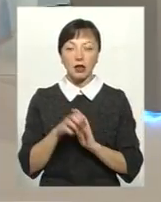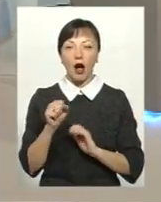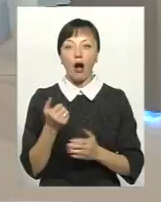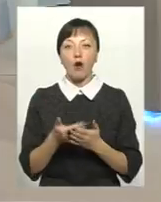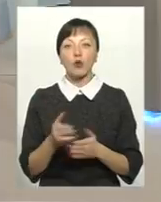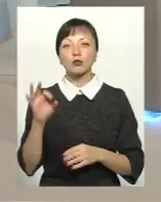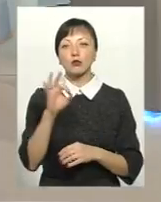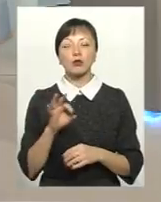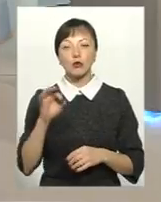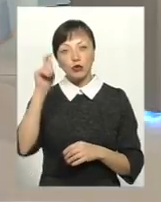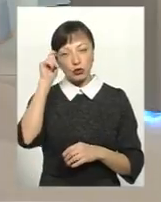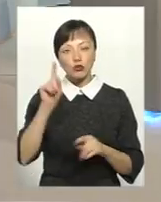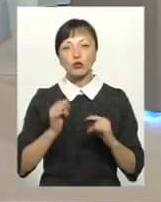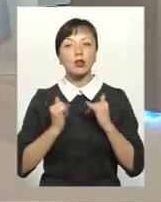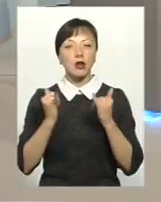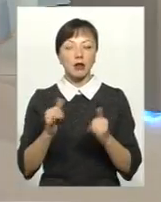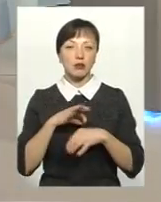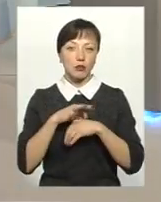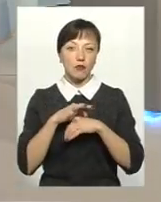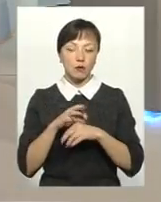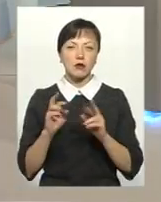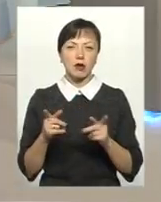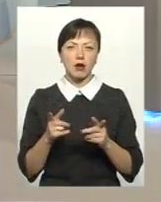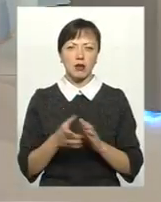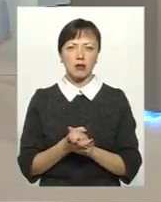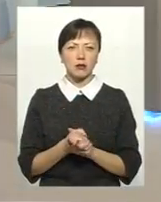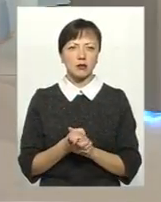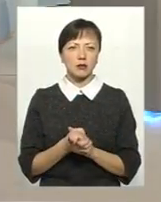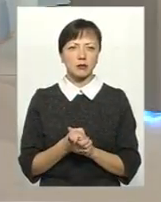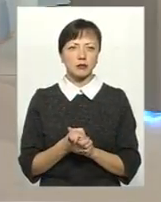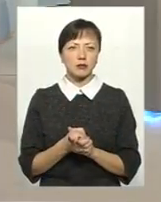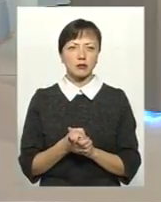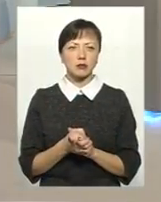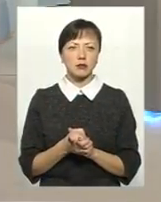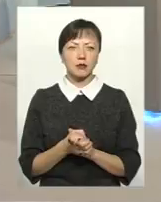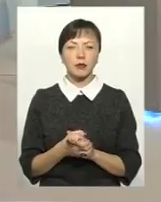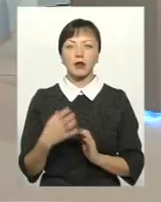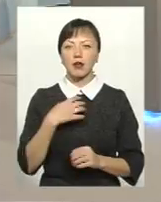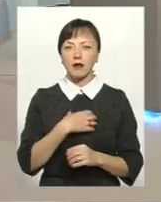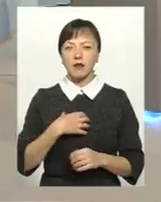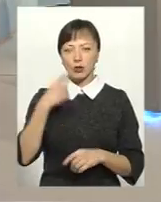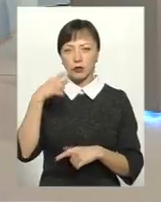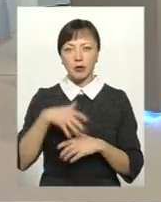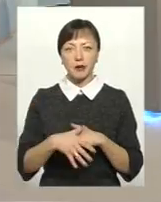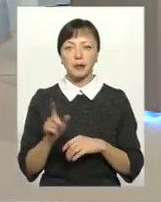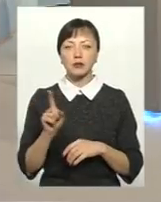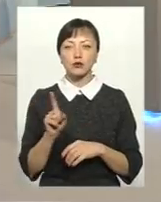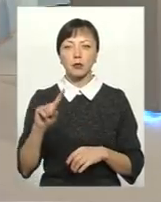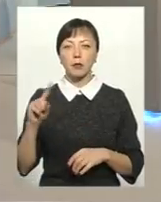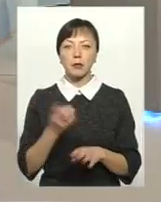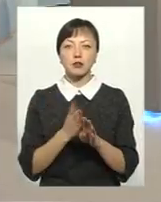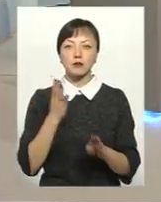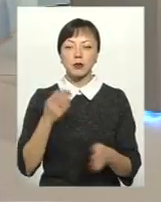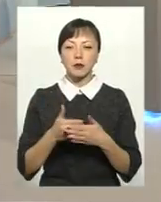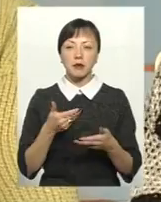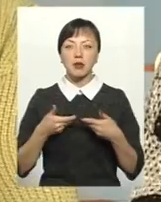що проводиться саме для чоловіків? Як їх ви гуртуєте? Ну, важно, наверное, понимать, что, ну, прежде всего, перед